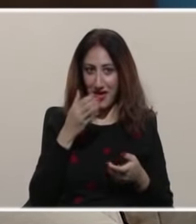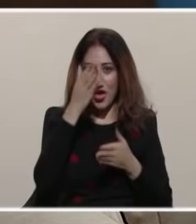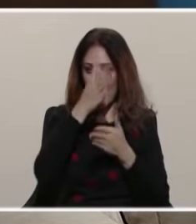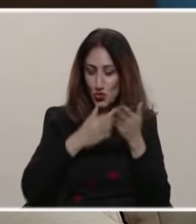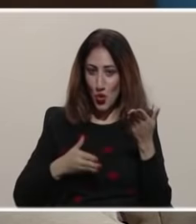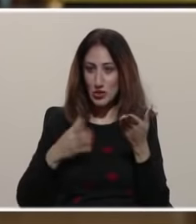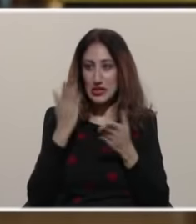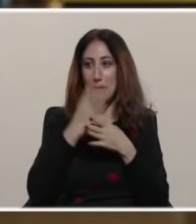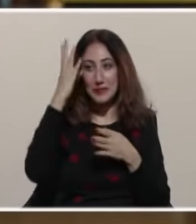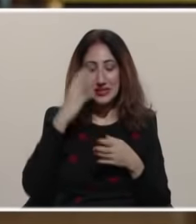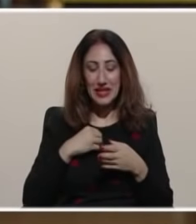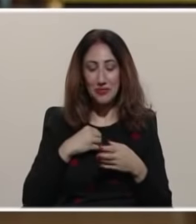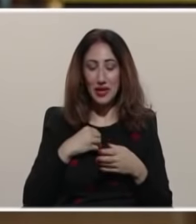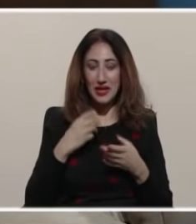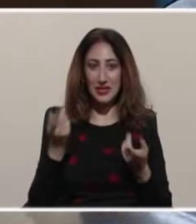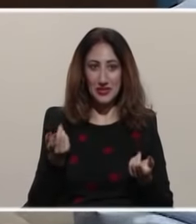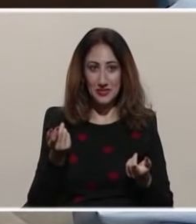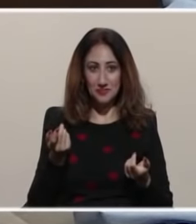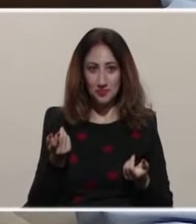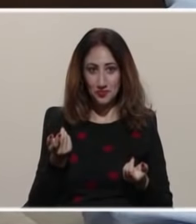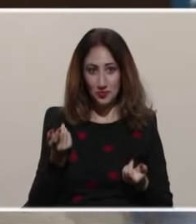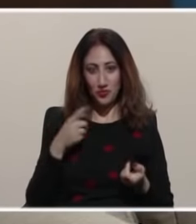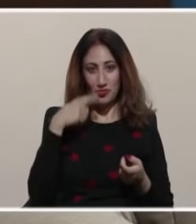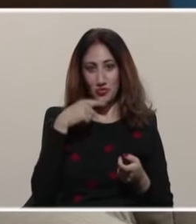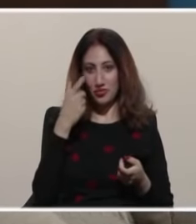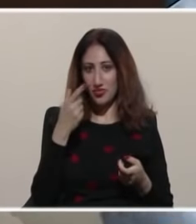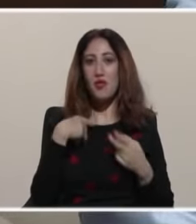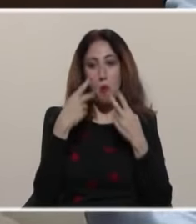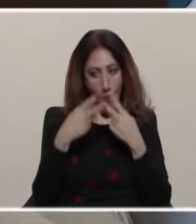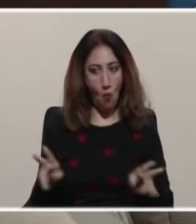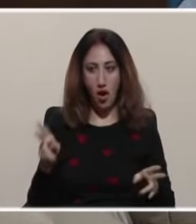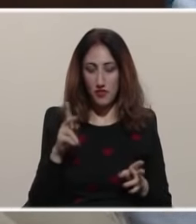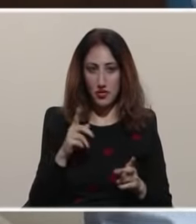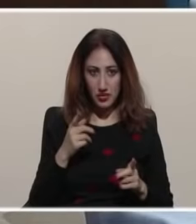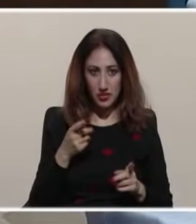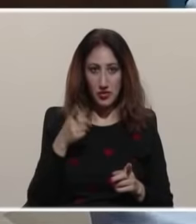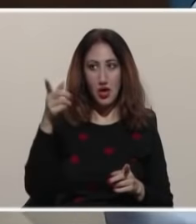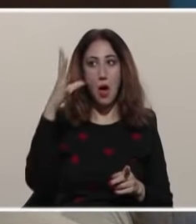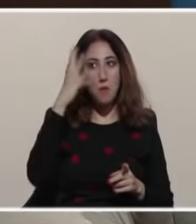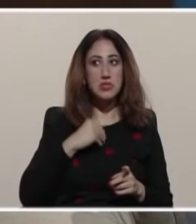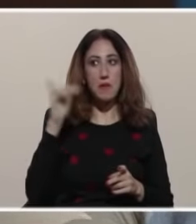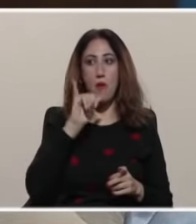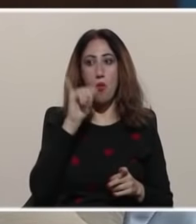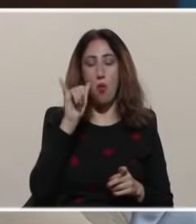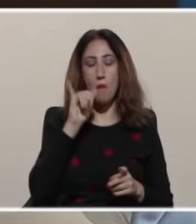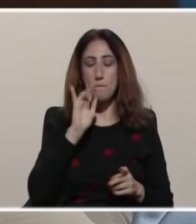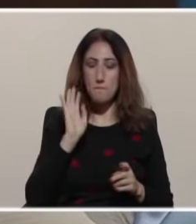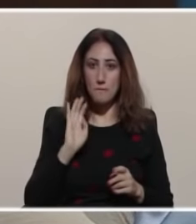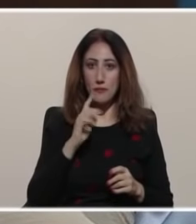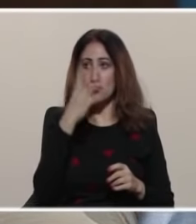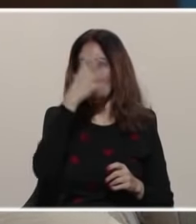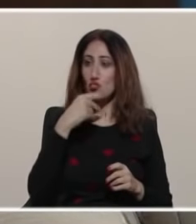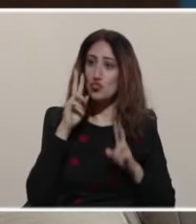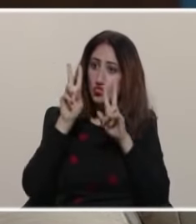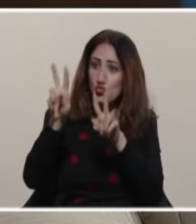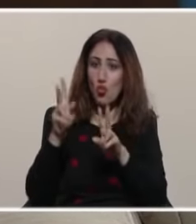عايزك وسابه ومشى. قال له برضه موافق لعلك أن تسامحني. قال له طب ألا تنظر إليها؟